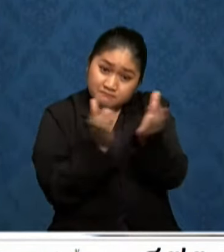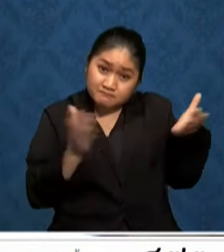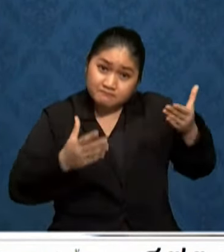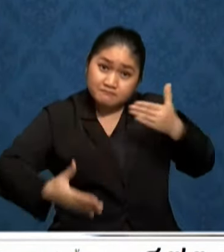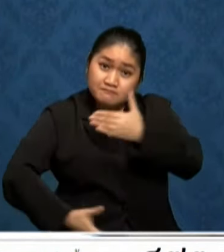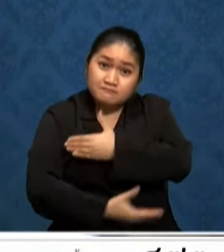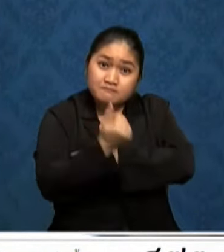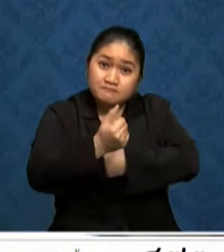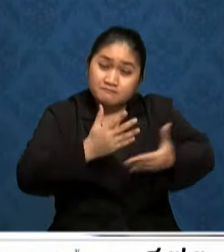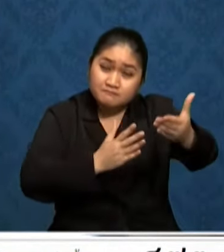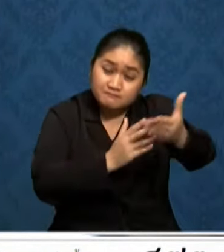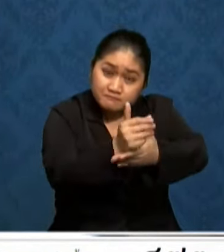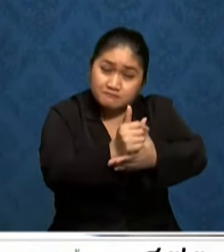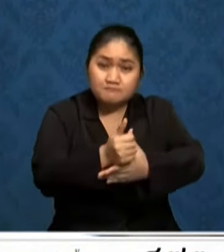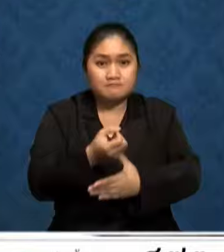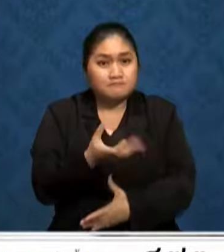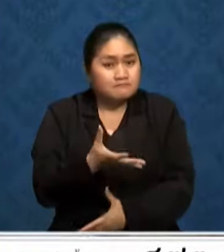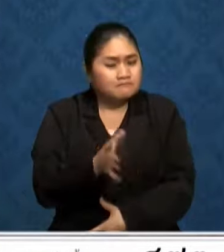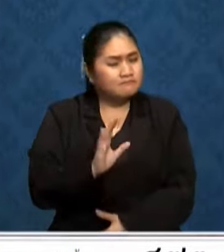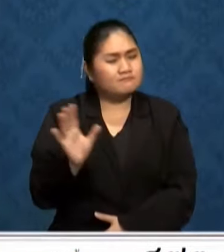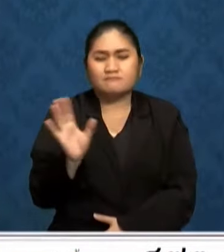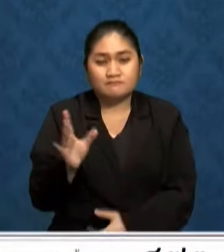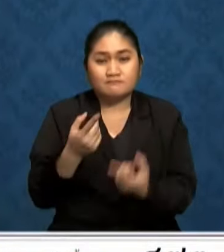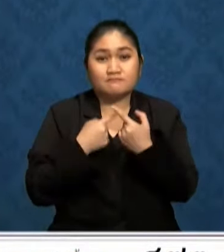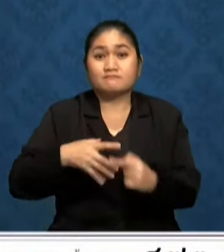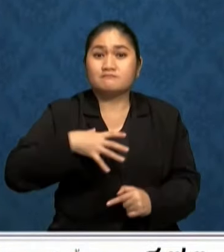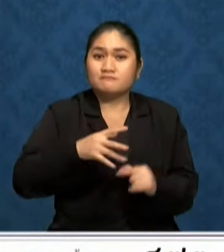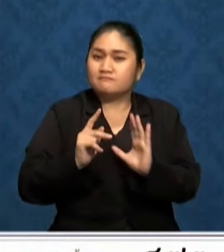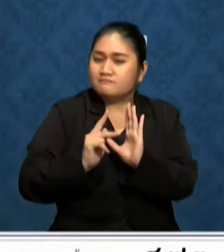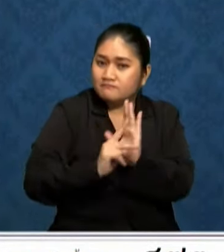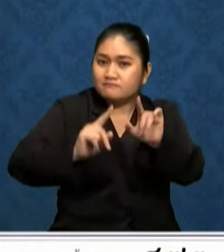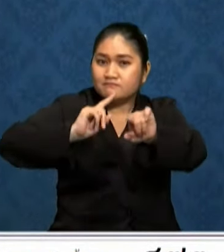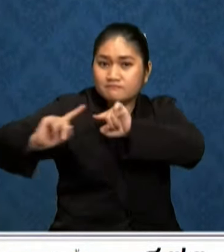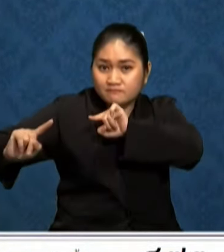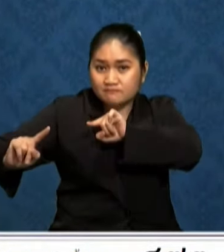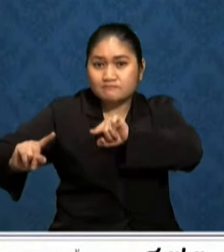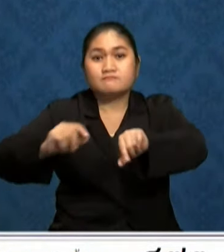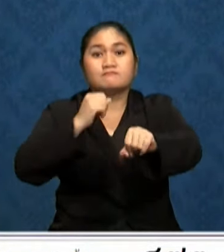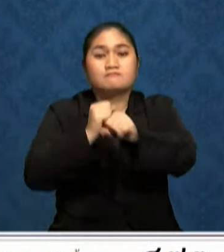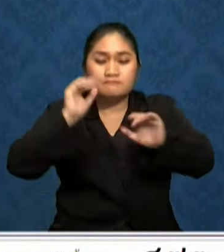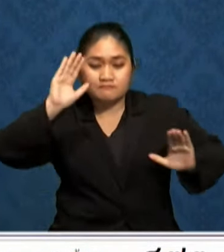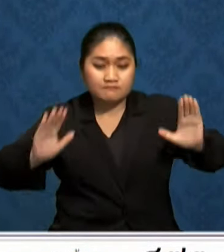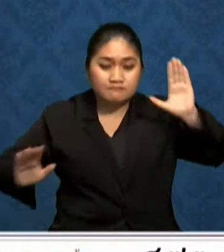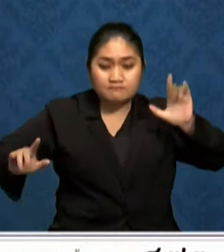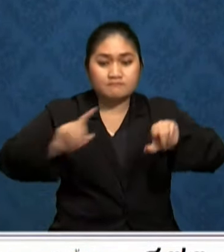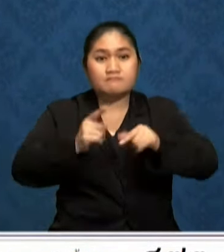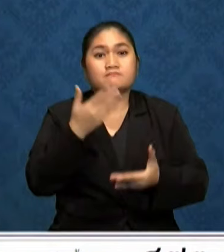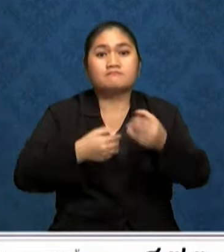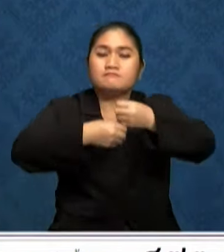ษษษษษษษษษ